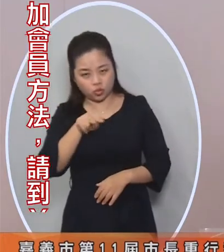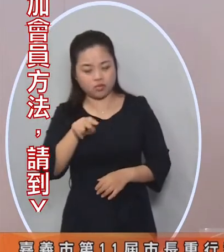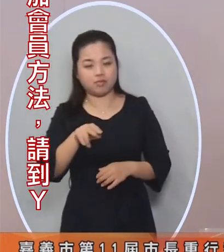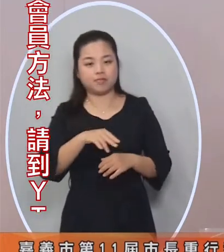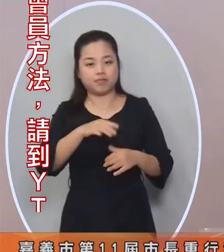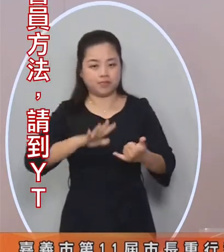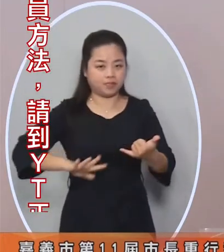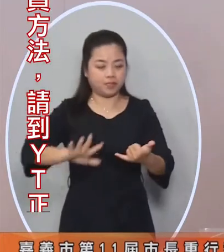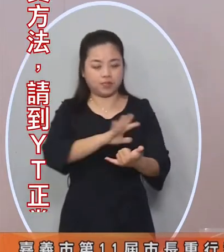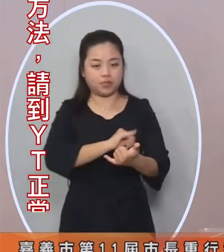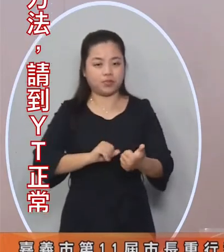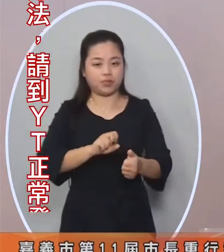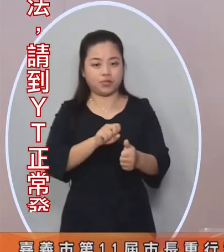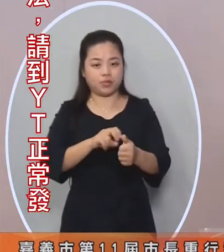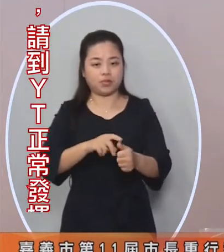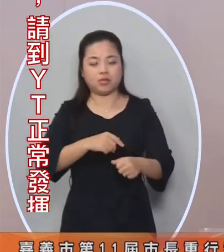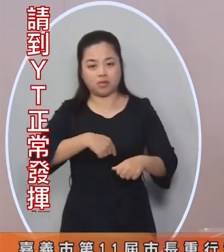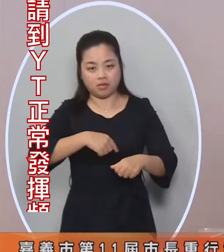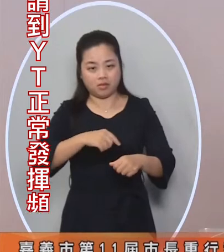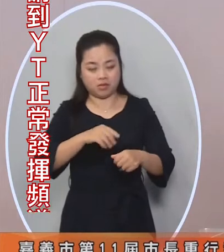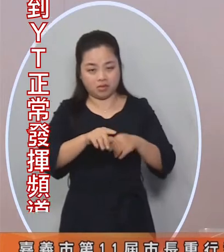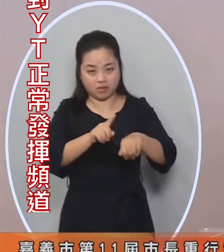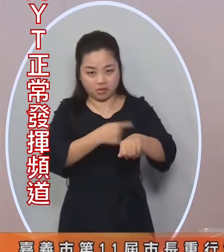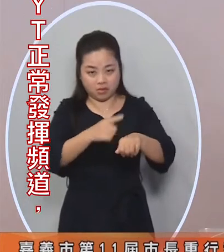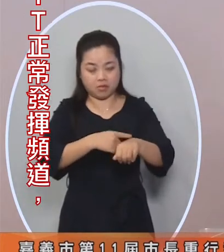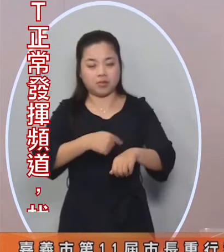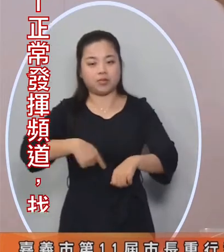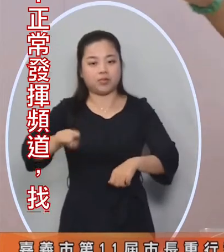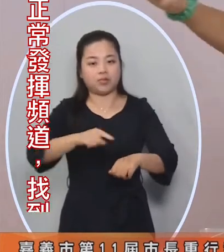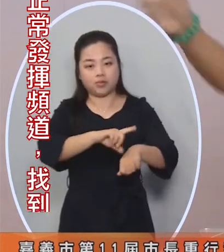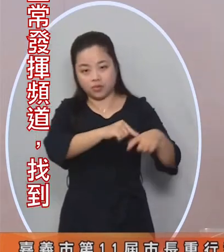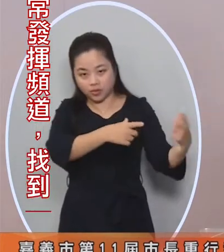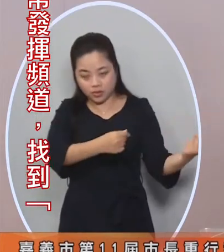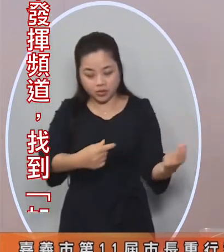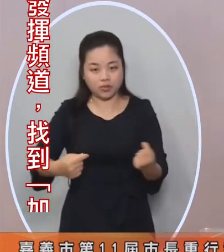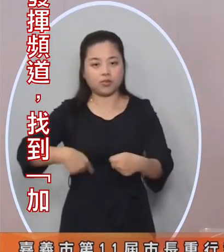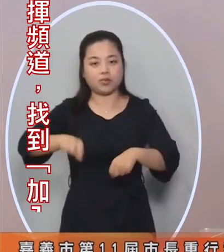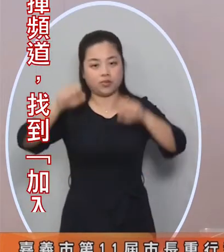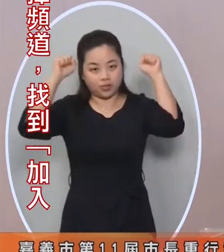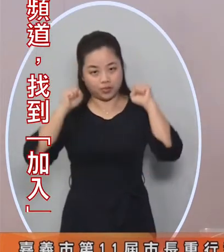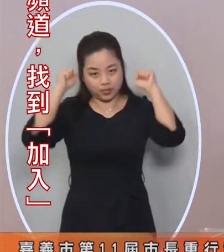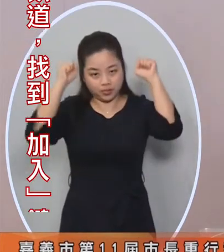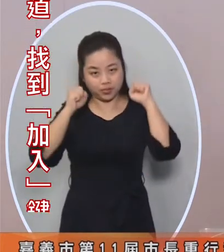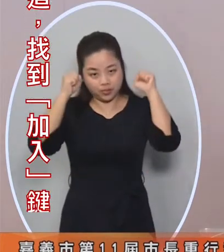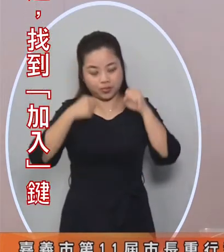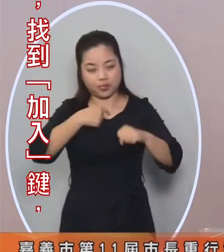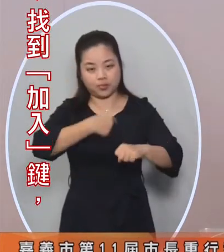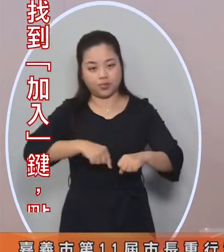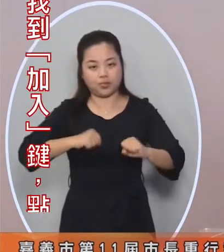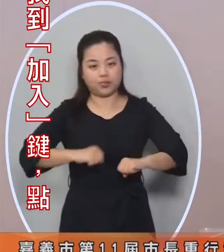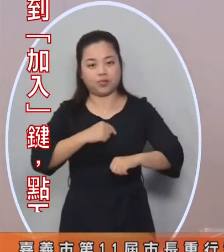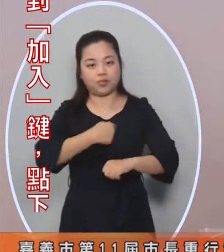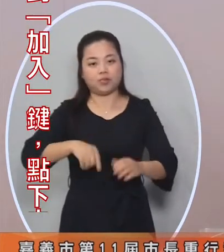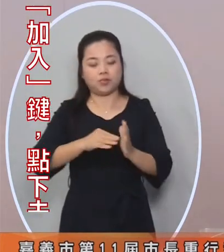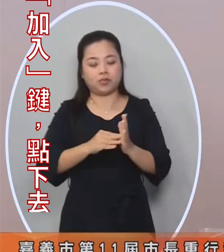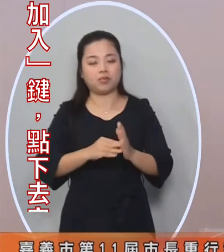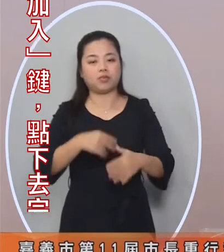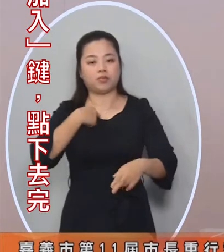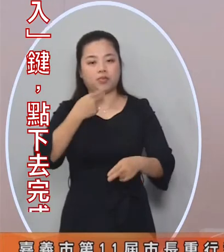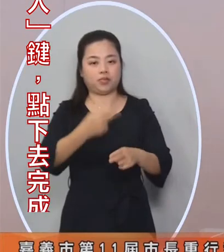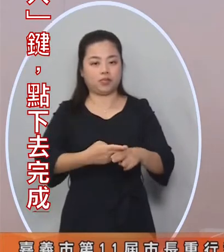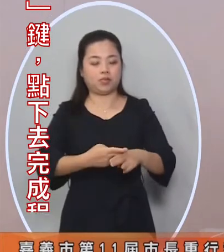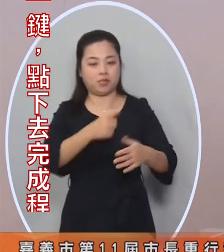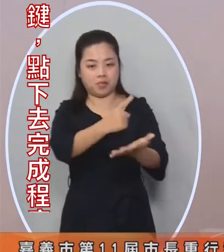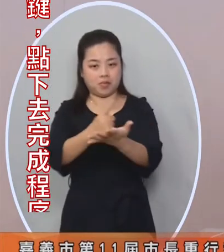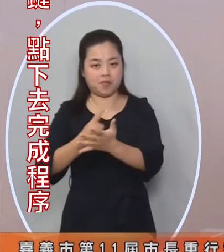湾的人民都养成一个固定上健身房的习惯了，它是一个核心，那其他的运动我们也都非常支持。那我相信国民的体能呢，一